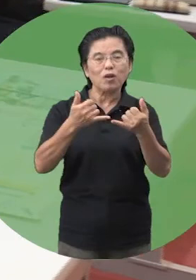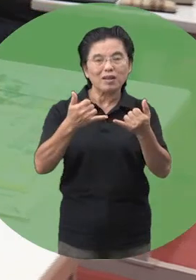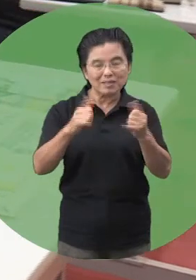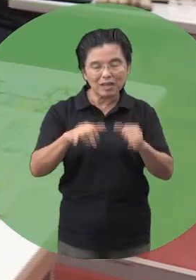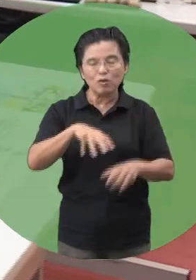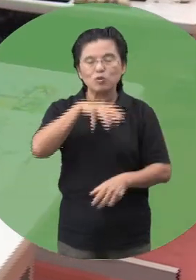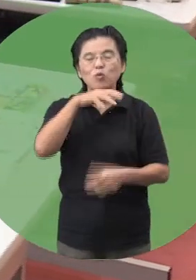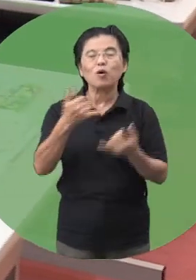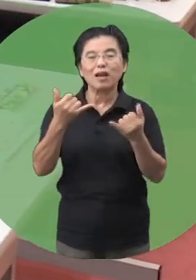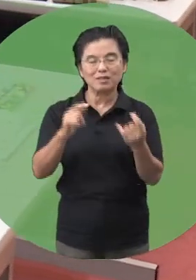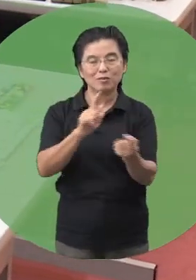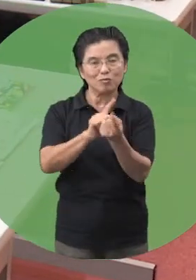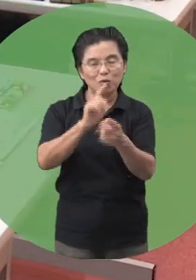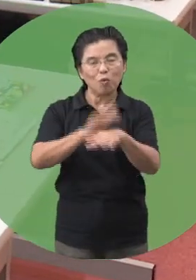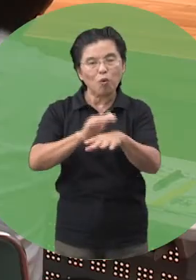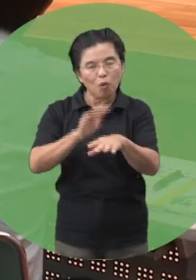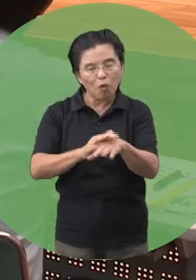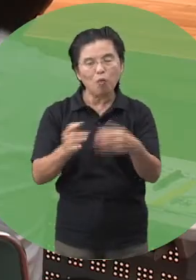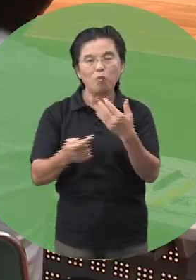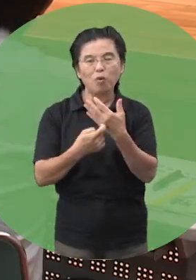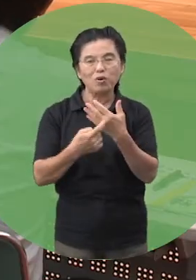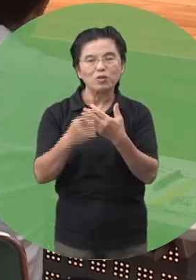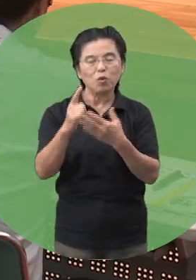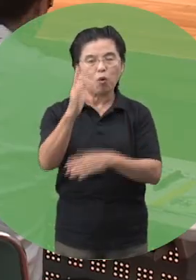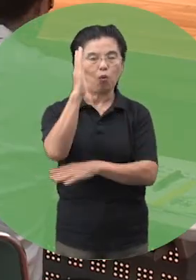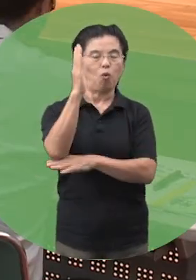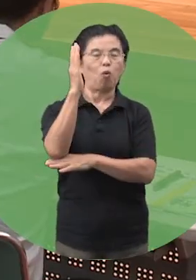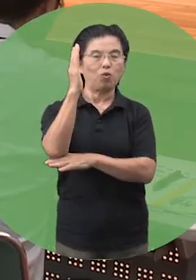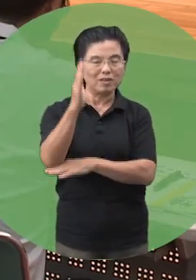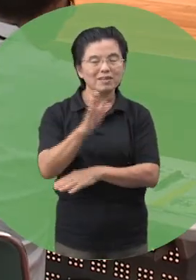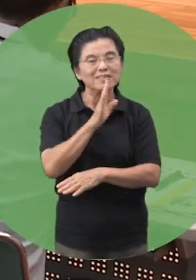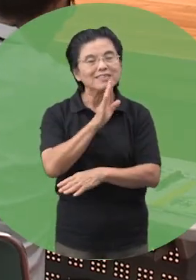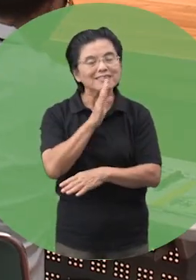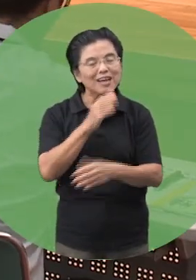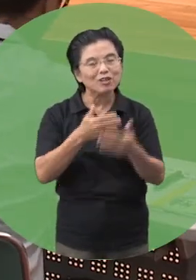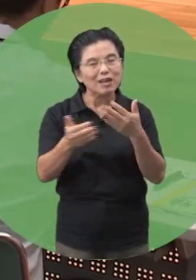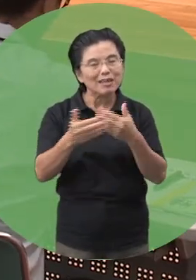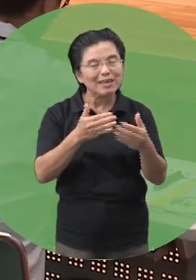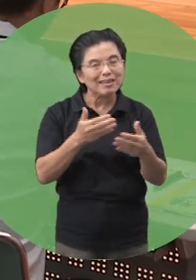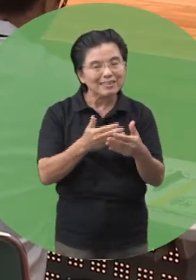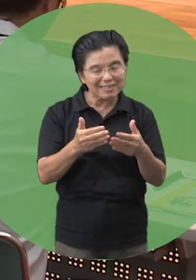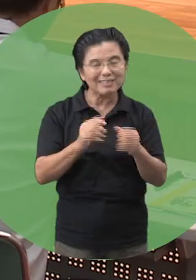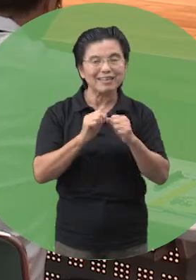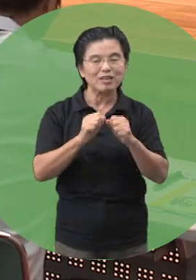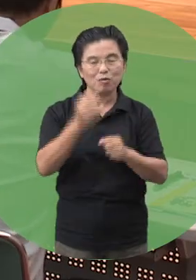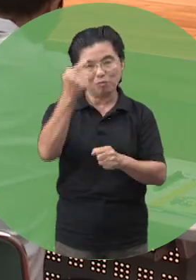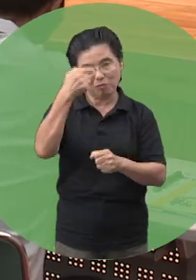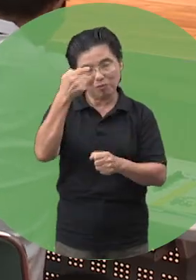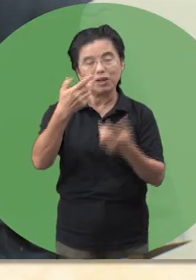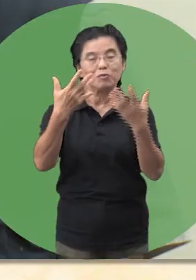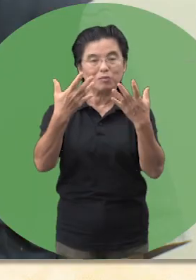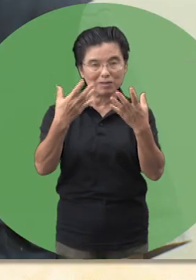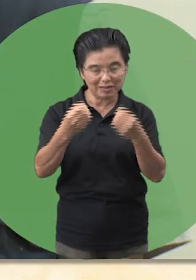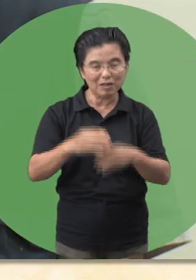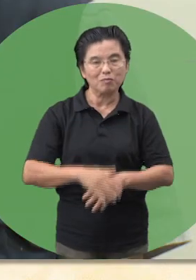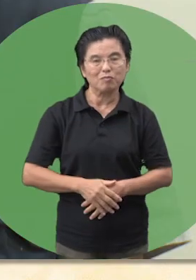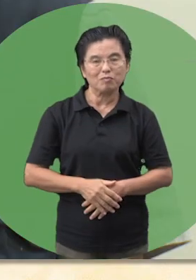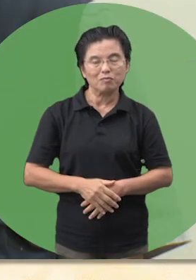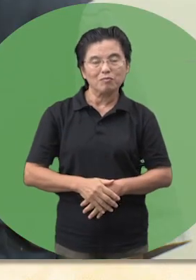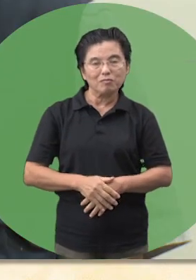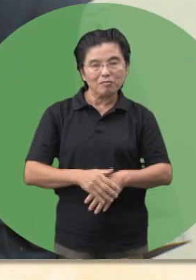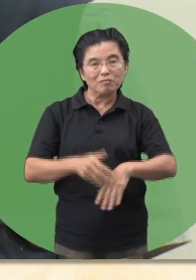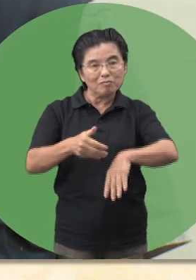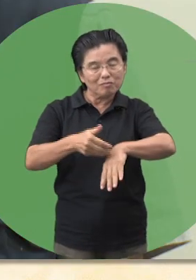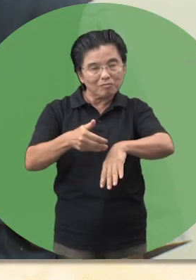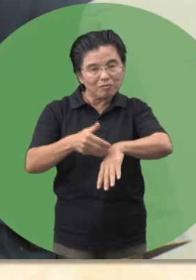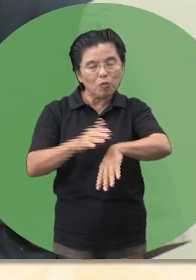や対応方法のポイントを講義と実践を通して半日かけて学びました。実践ではご